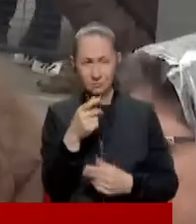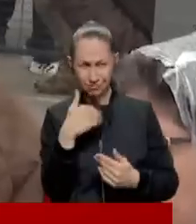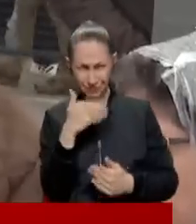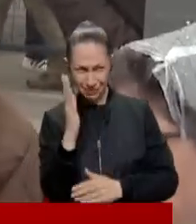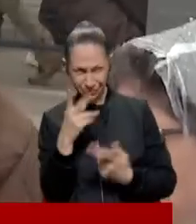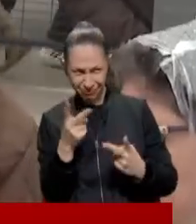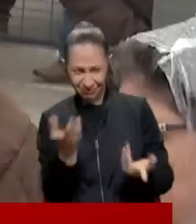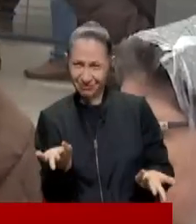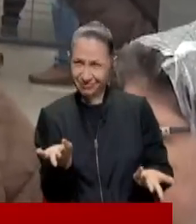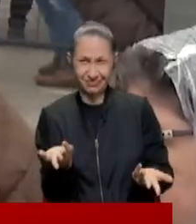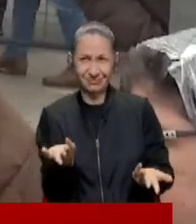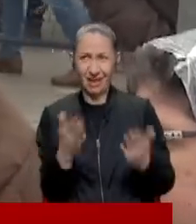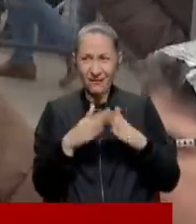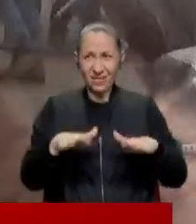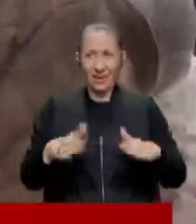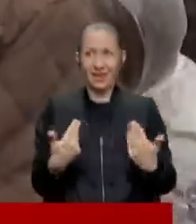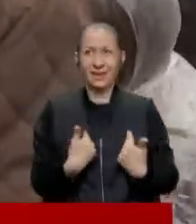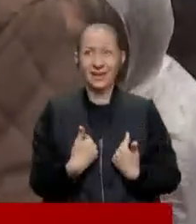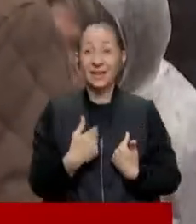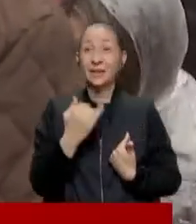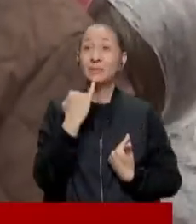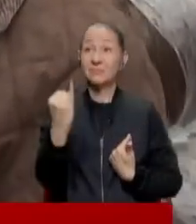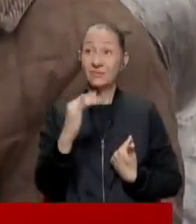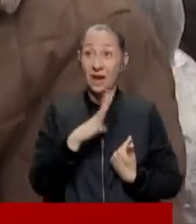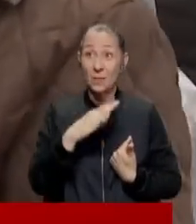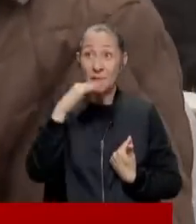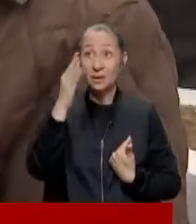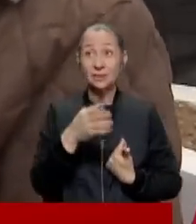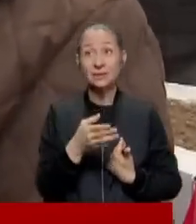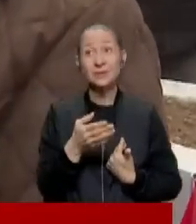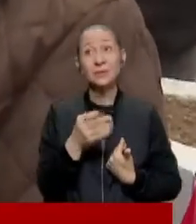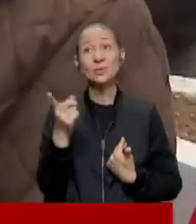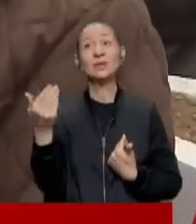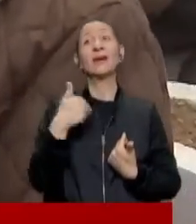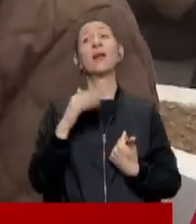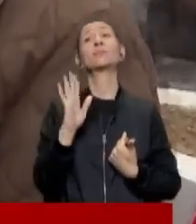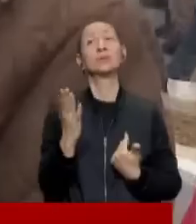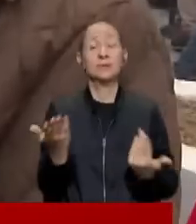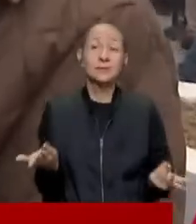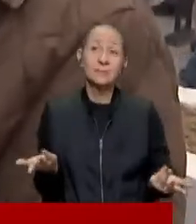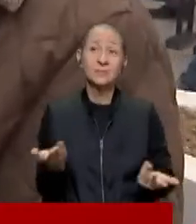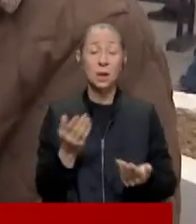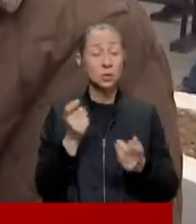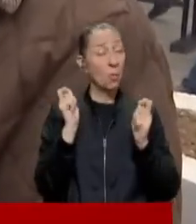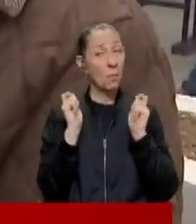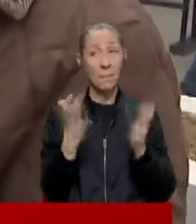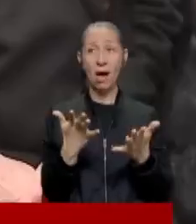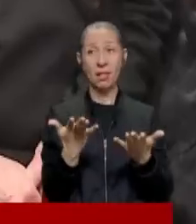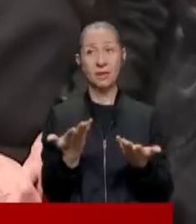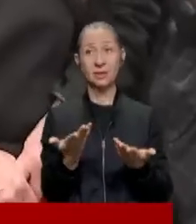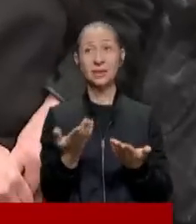mü bir yere gitmemiz evde oturacağız size gelecekler mi bayramda yani onlar da gelemeyecek Tabii ki hayat şartlarından